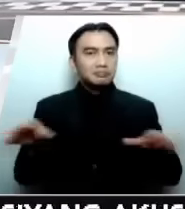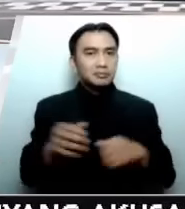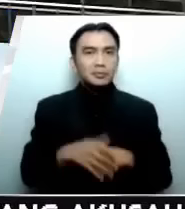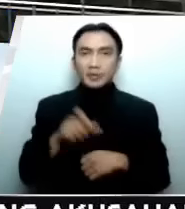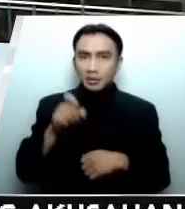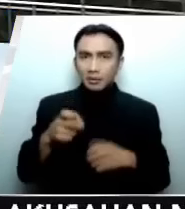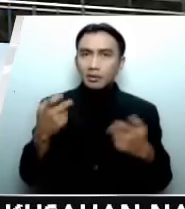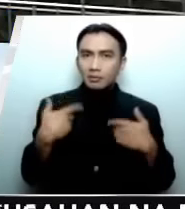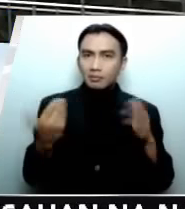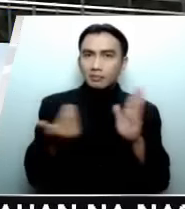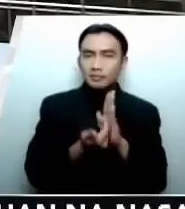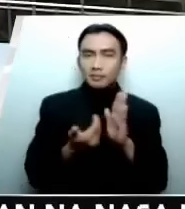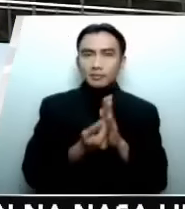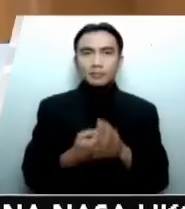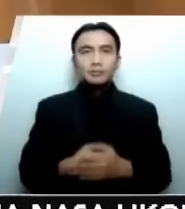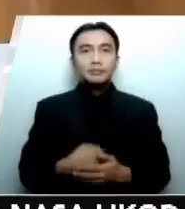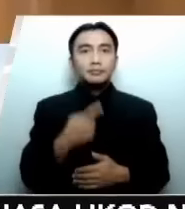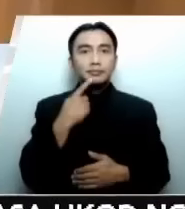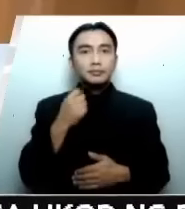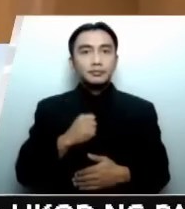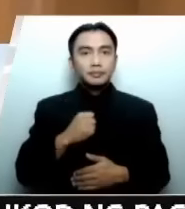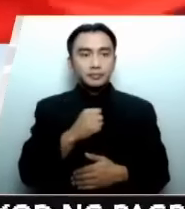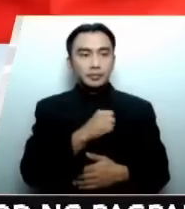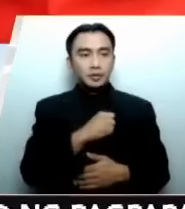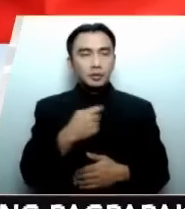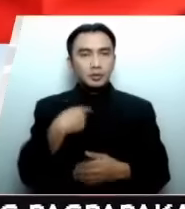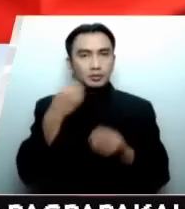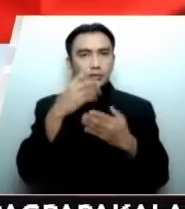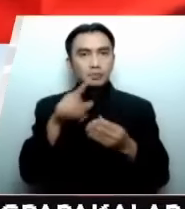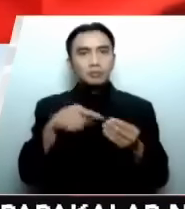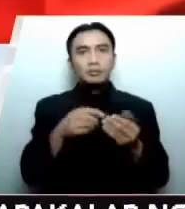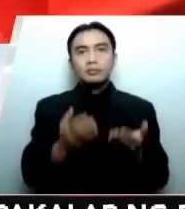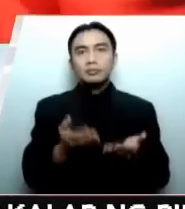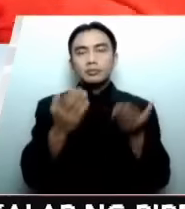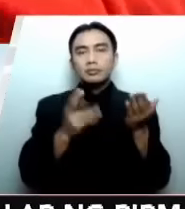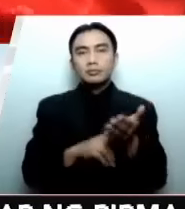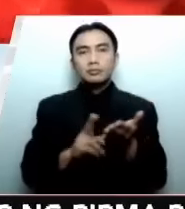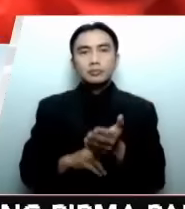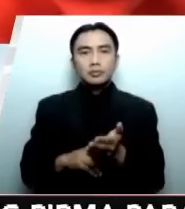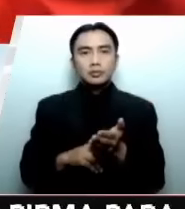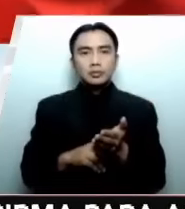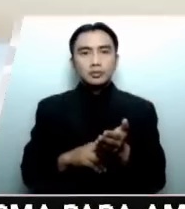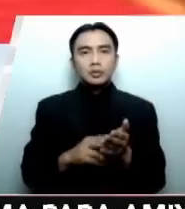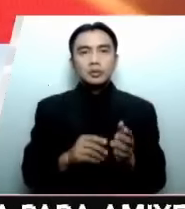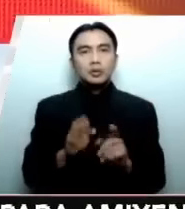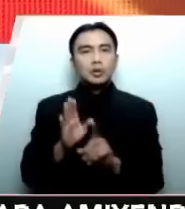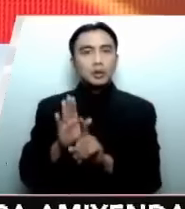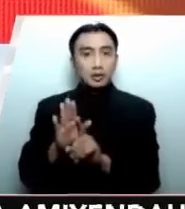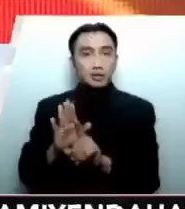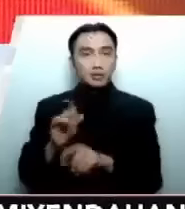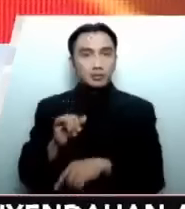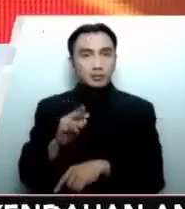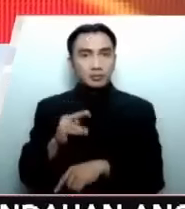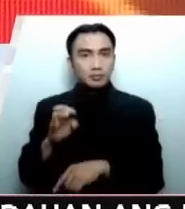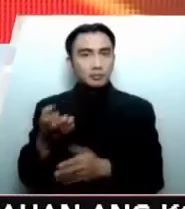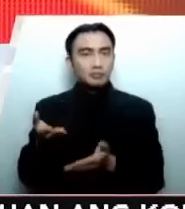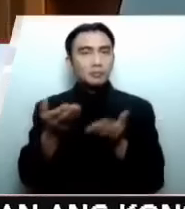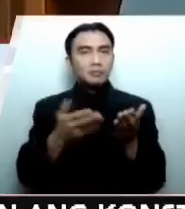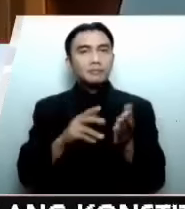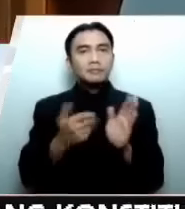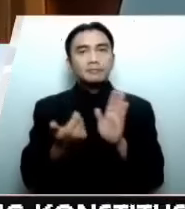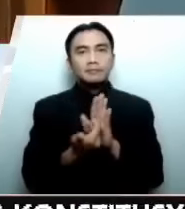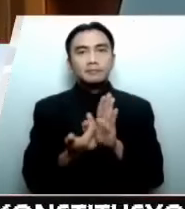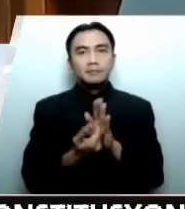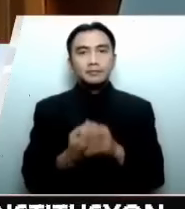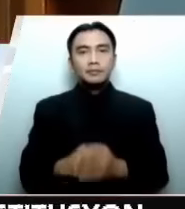ng Senado ukol sa People's Initiative daw, ihaharap ni Marcos ang kanyang mga ebidensya. Kahapon magkahiwalay na pinulong